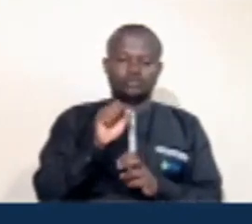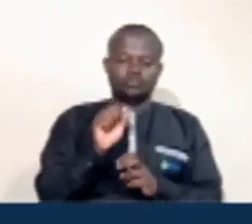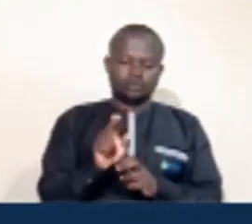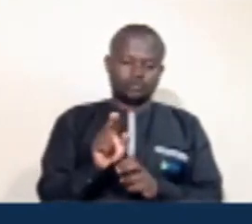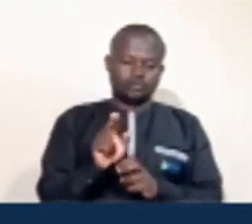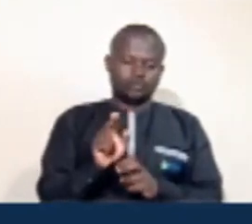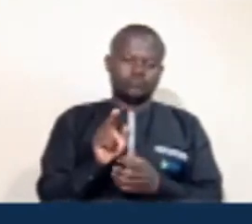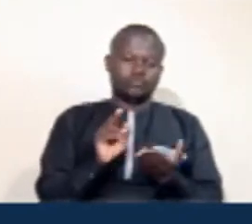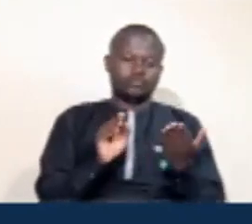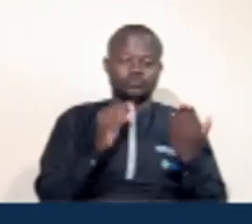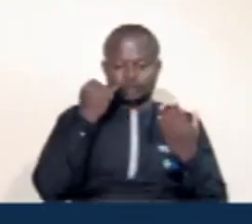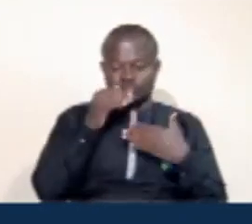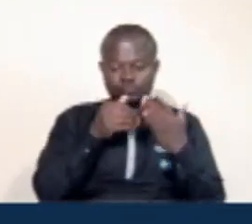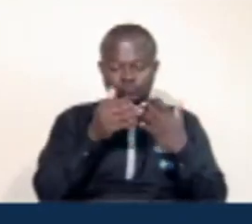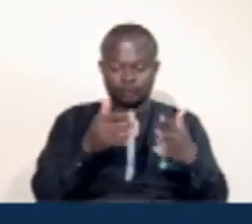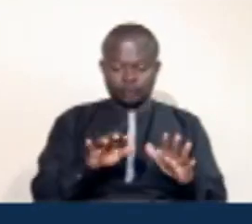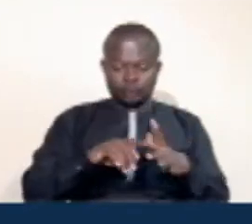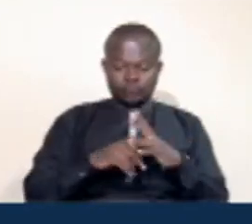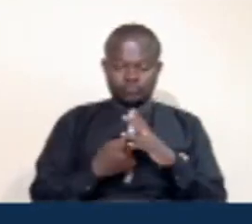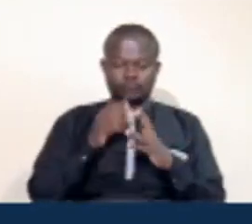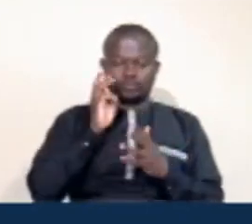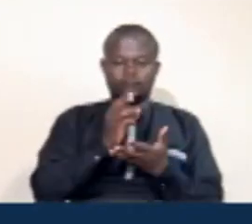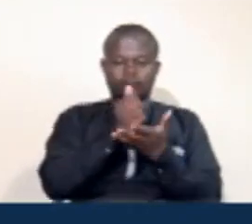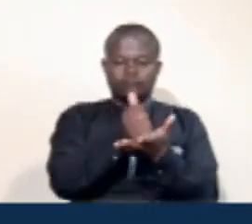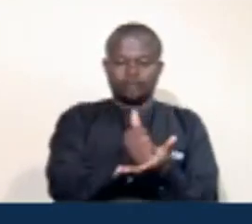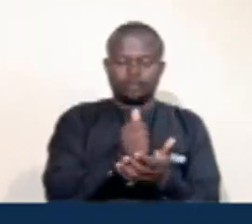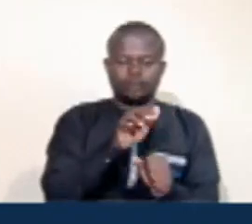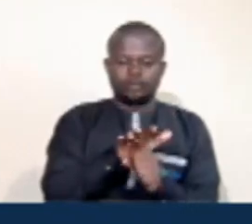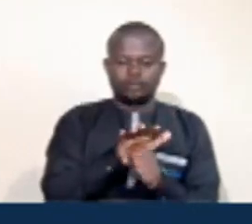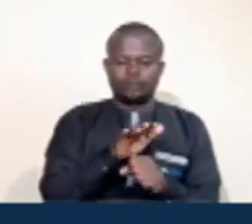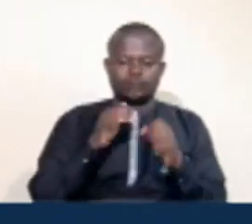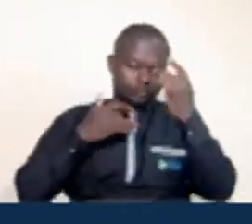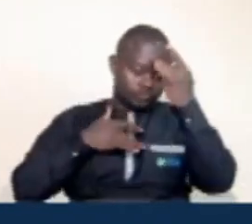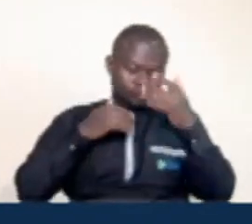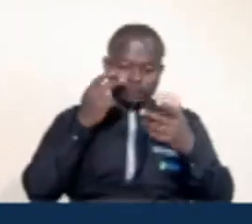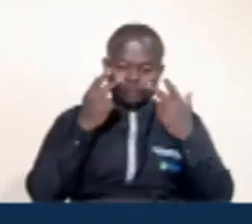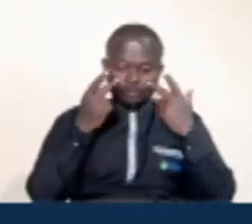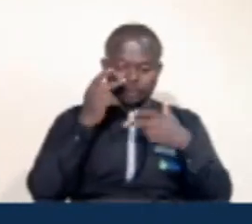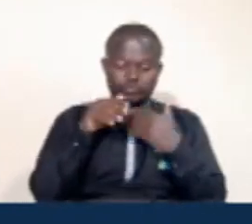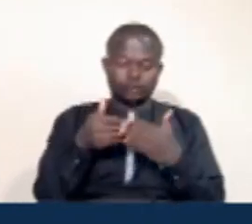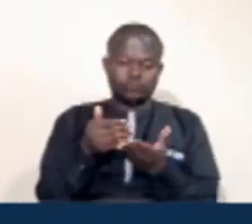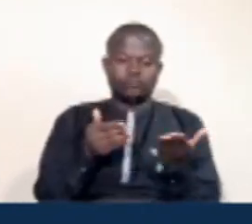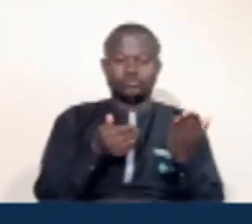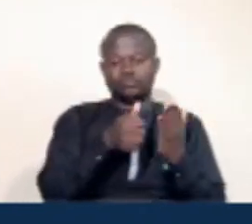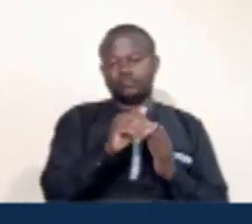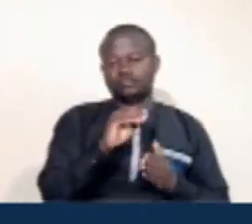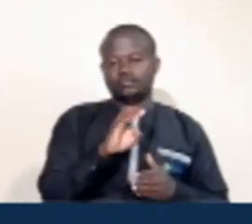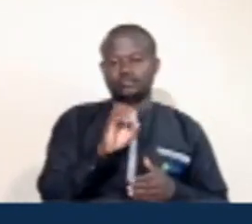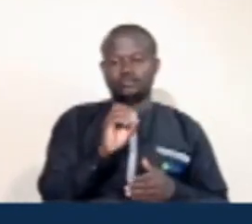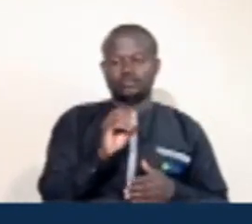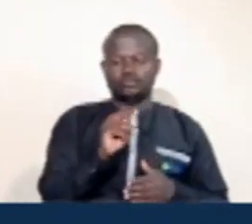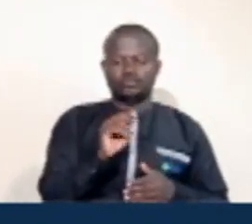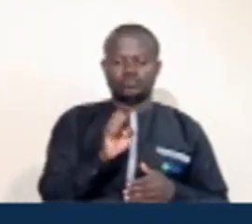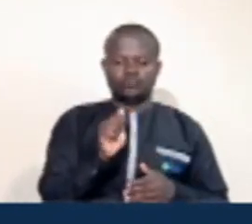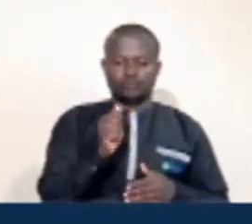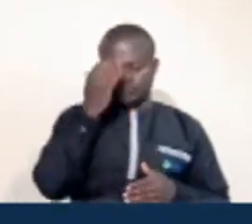bank nimara kutangira izafasha abarwayi kubona iyo cornea transplant,